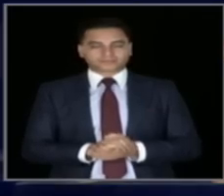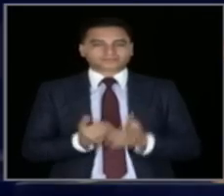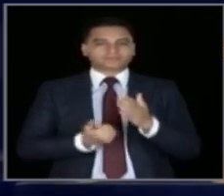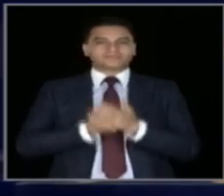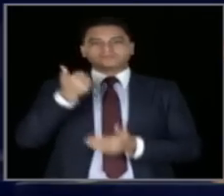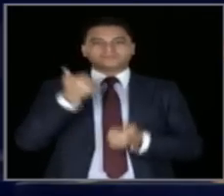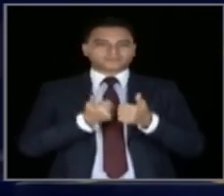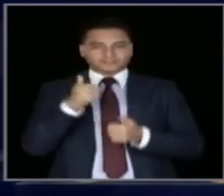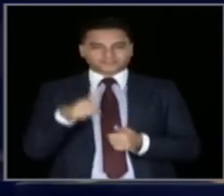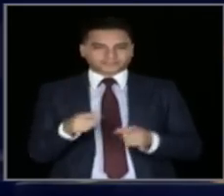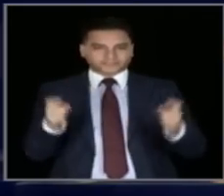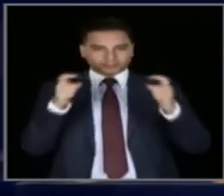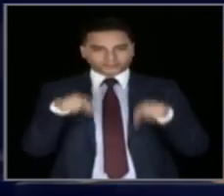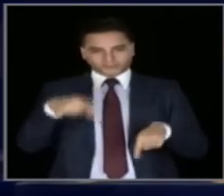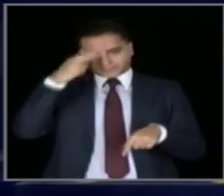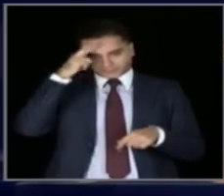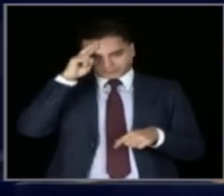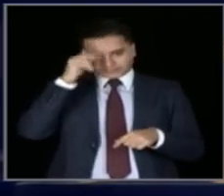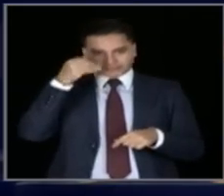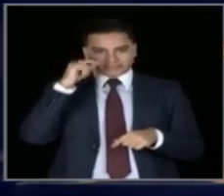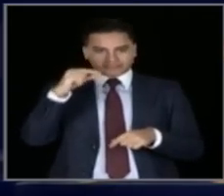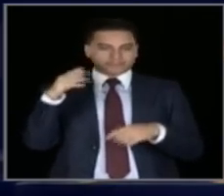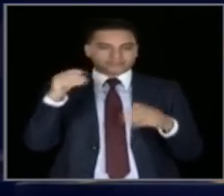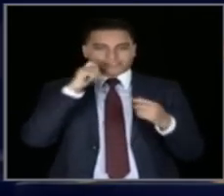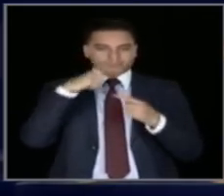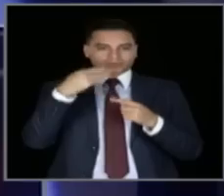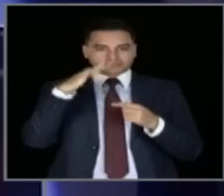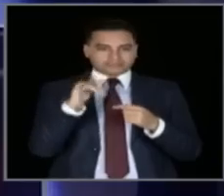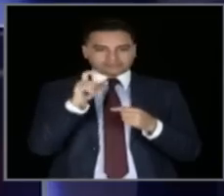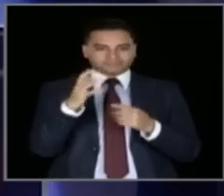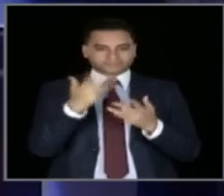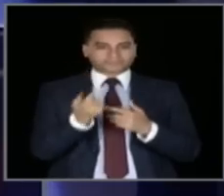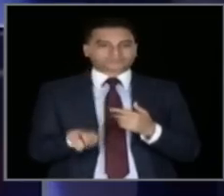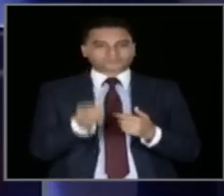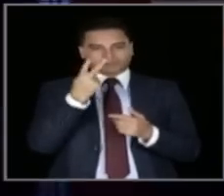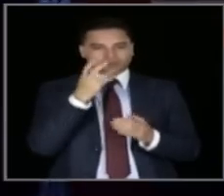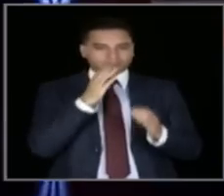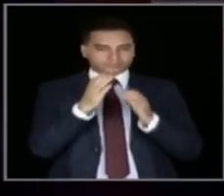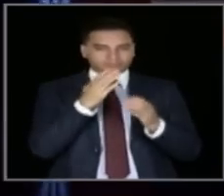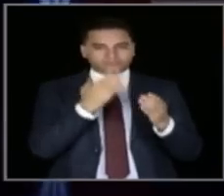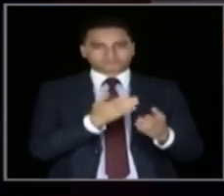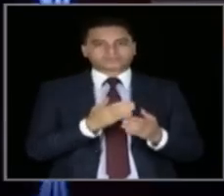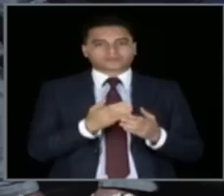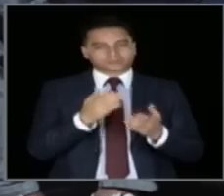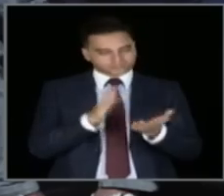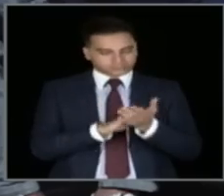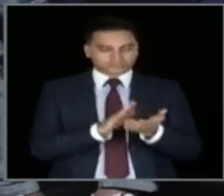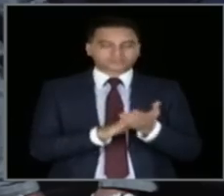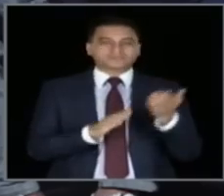أفضل لاعب في ماتش النهارده أحمد أبو حسين بـ 75 نقطة. برافو يا